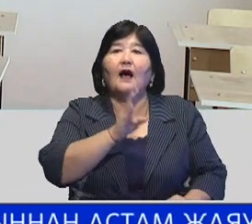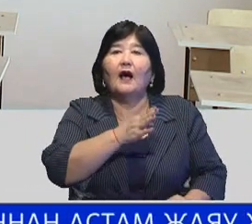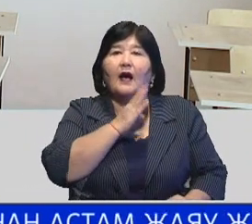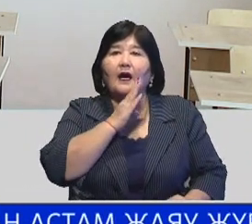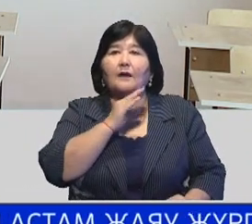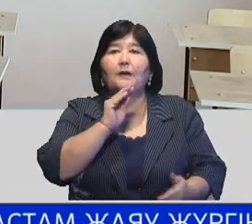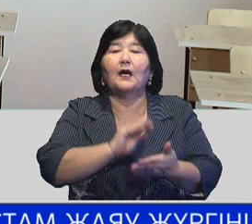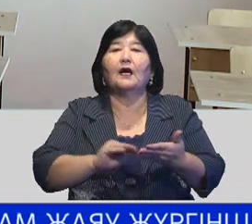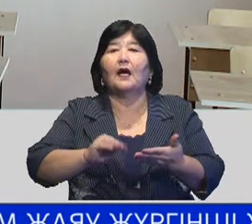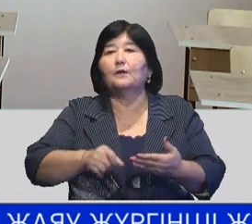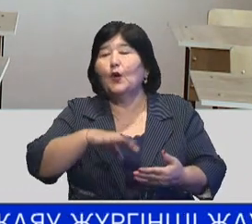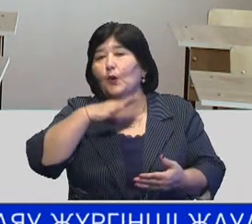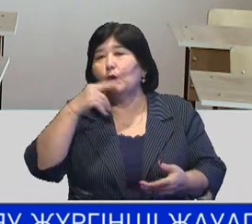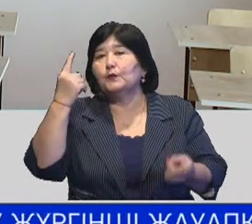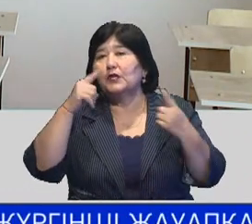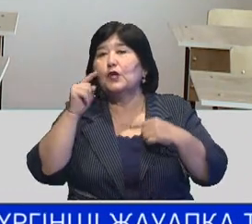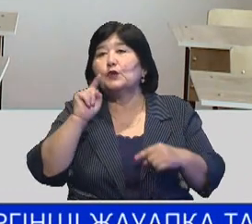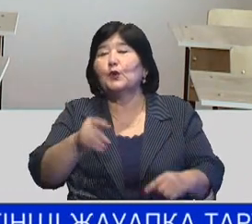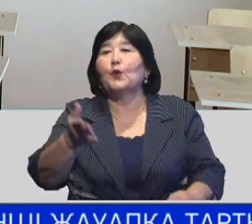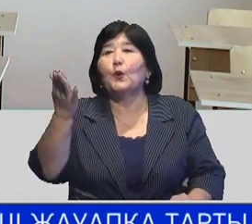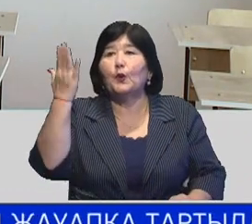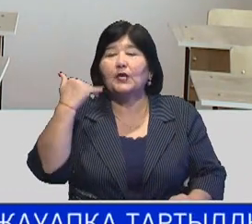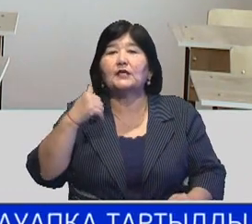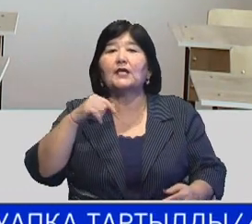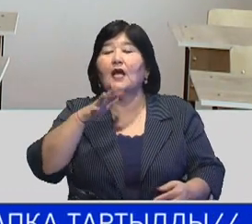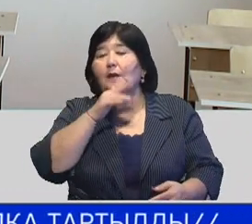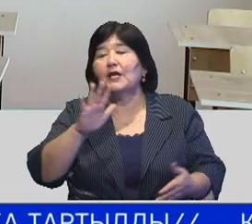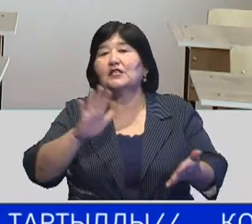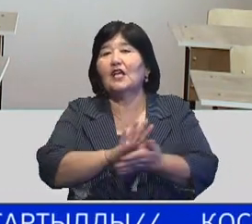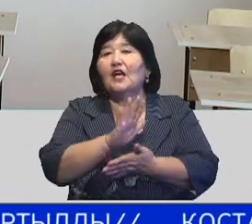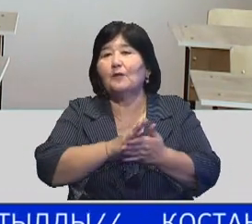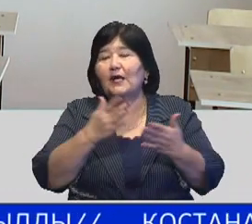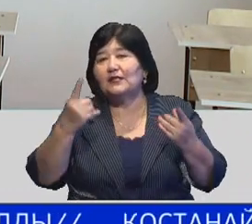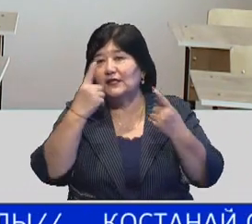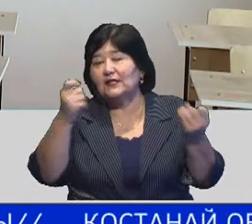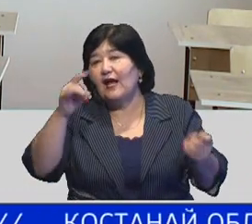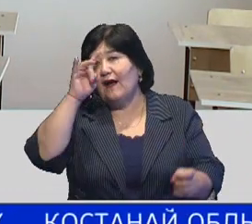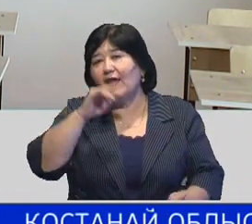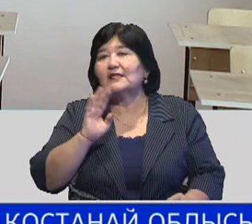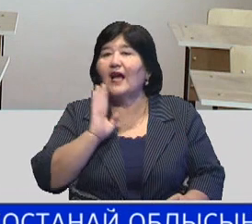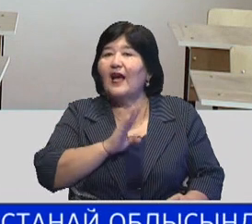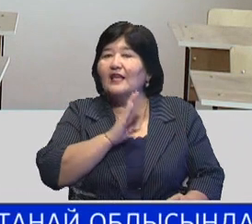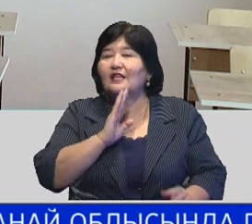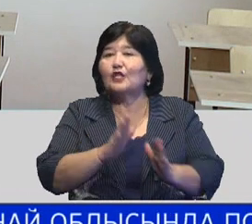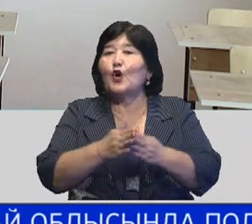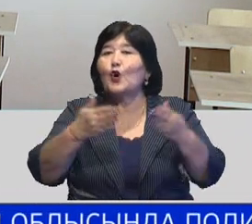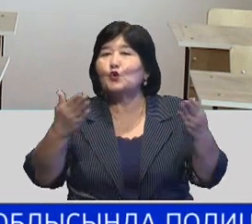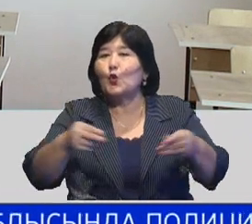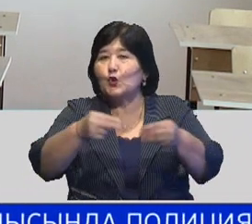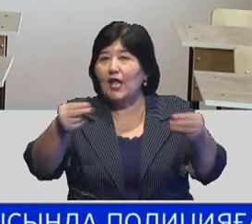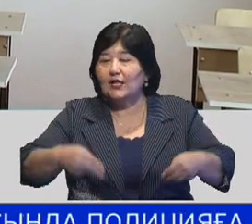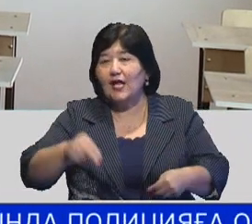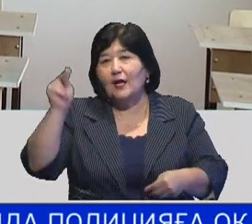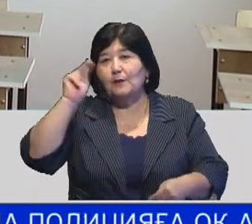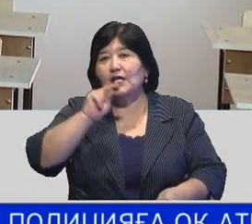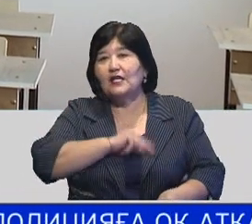қаламынан туған көп деген шығармалары сол кездегі мерзімді басылымдарда жарияланып, Қазақстан әйелдері журналында, Білім және